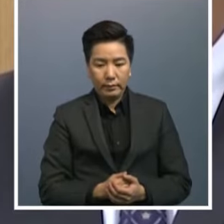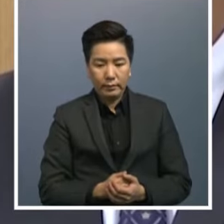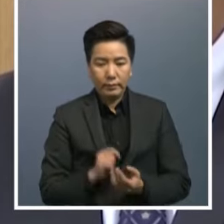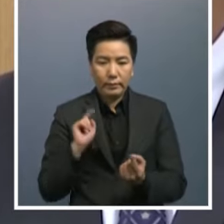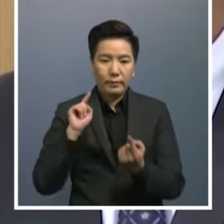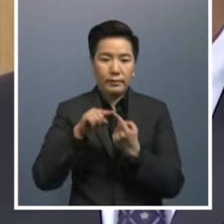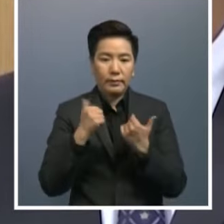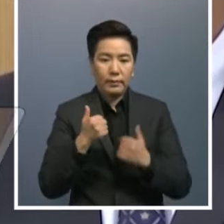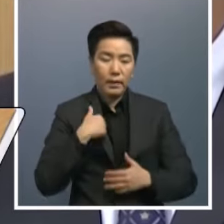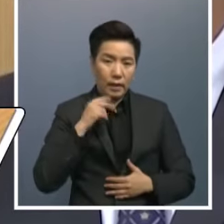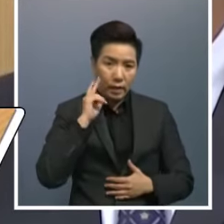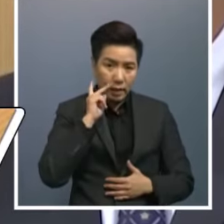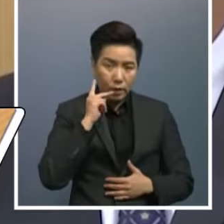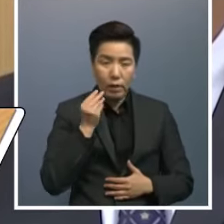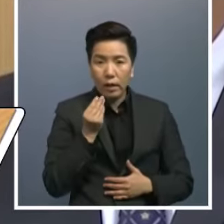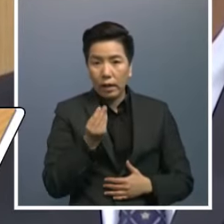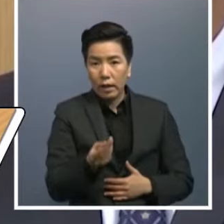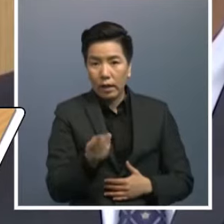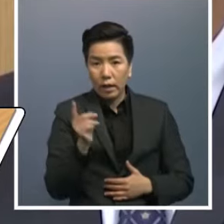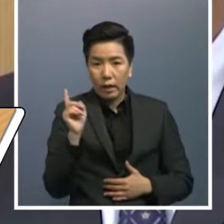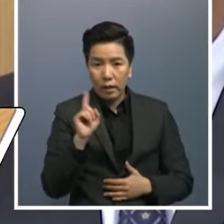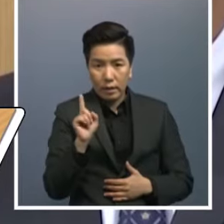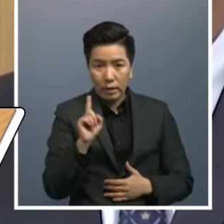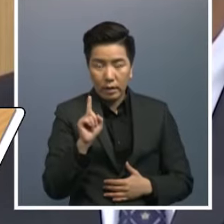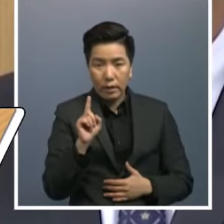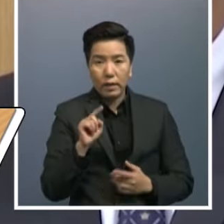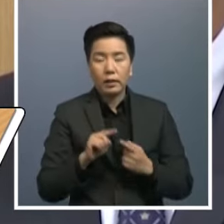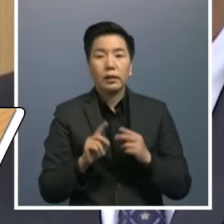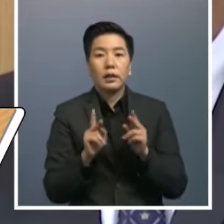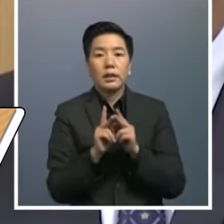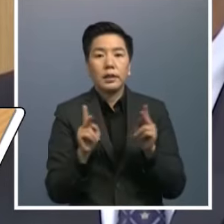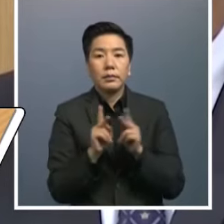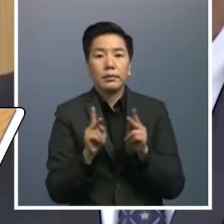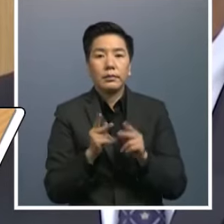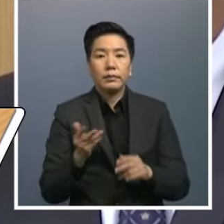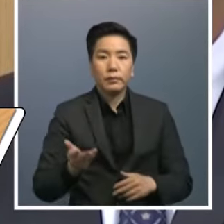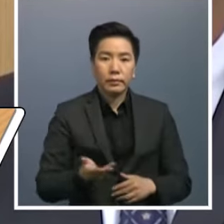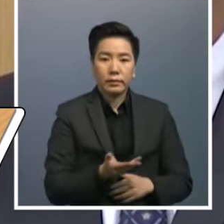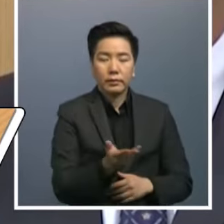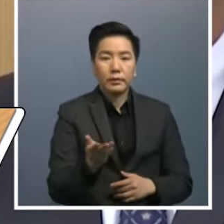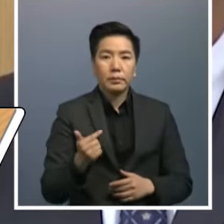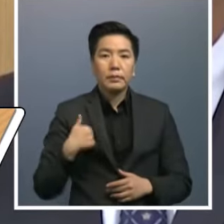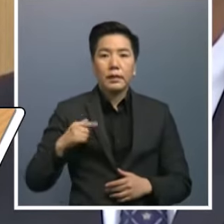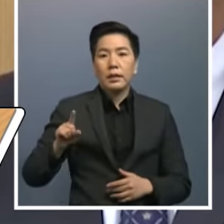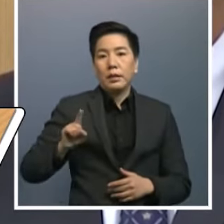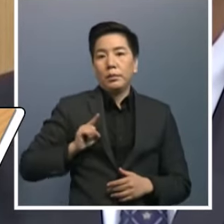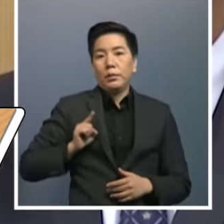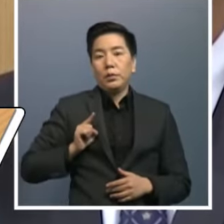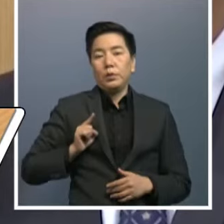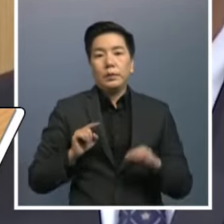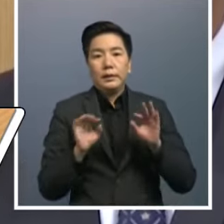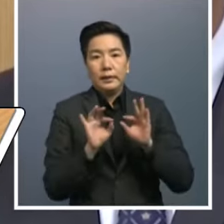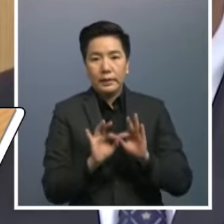าวเนี่ยเพราะว่าวันนี้นะครับกรรมการชุมชนหรือประธานชุมชนเนี่ยมีบทบาทสำคั